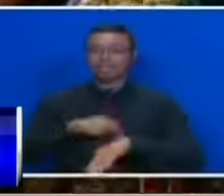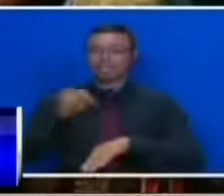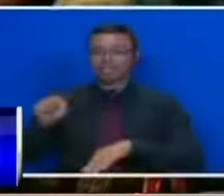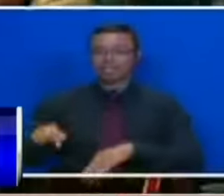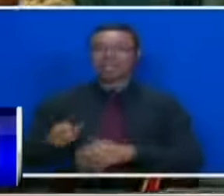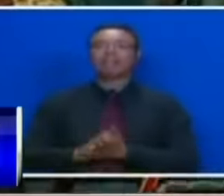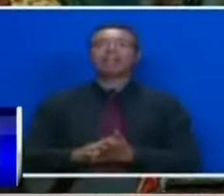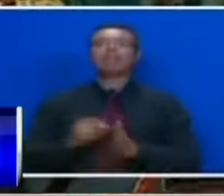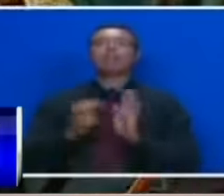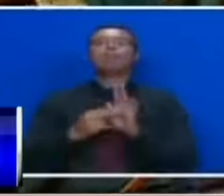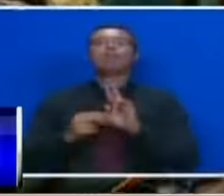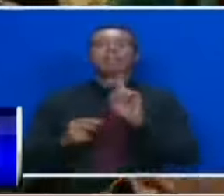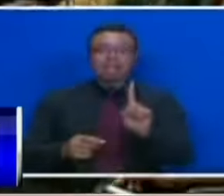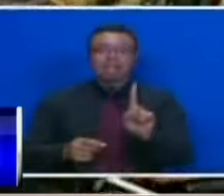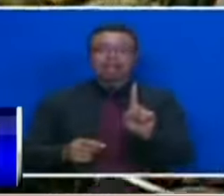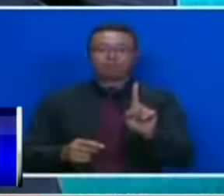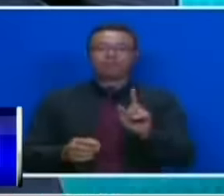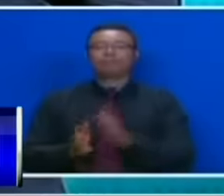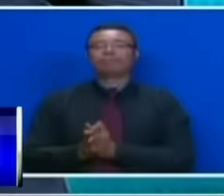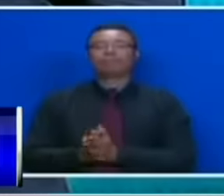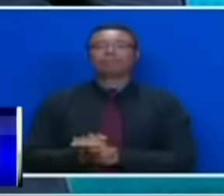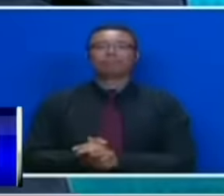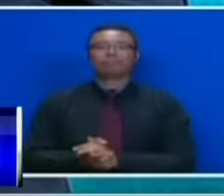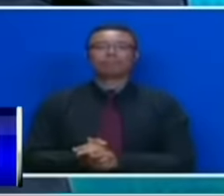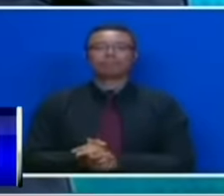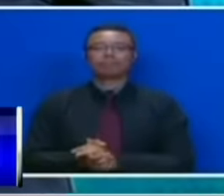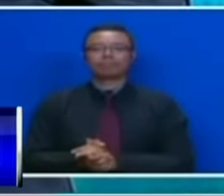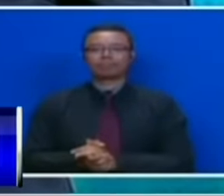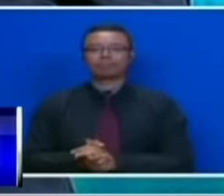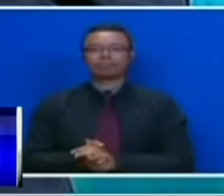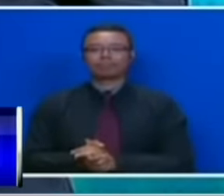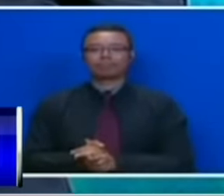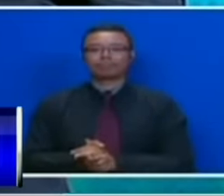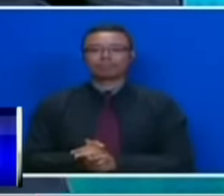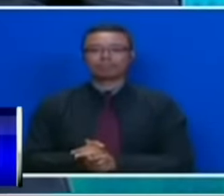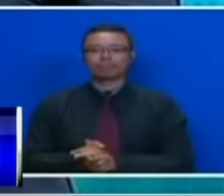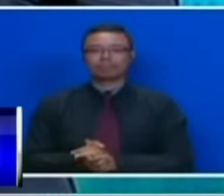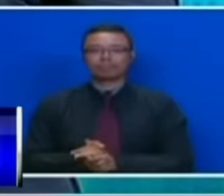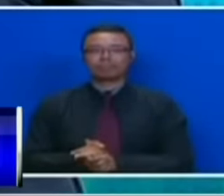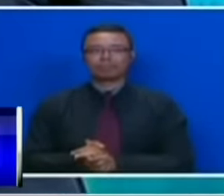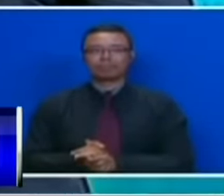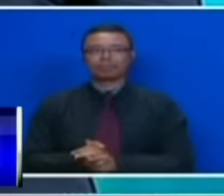Kita ke paslon 1. Semuanya tenang, tidak ada yang berdiri, mohon duduk. Mohon duduk, semua duduk.